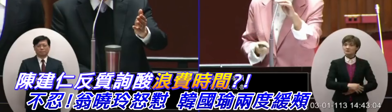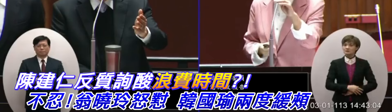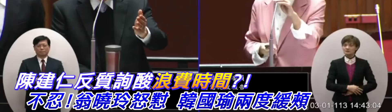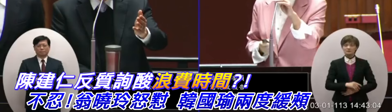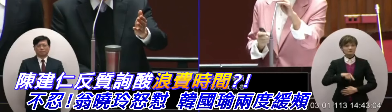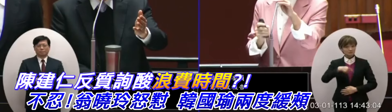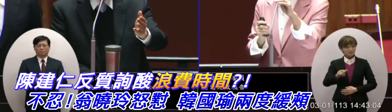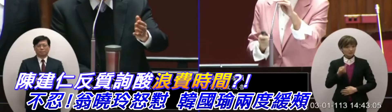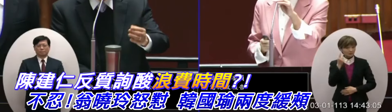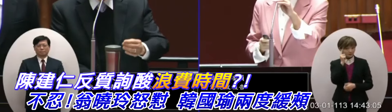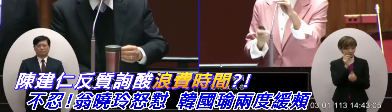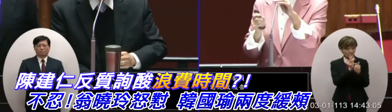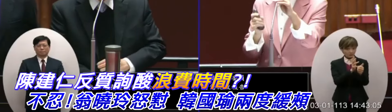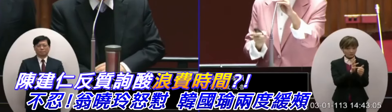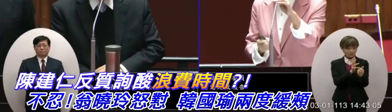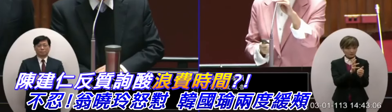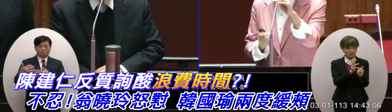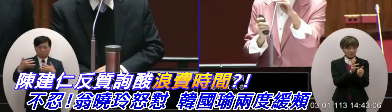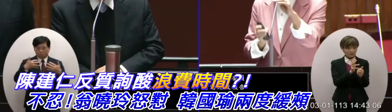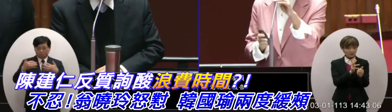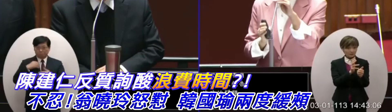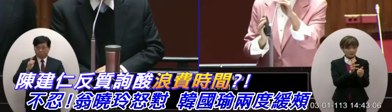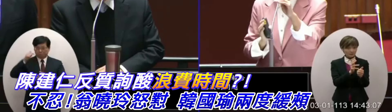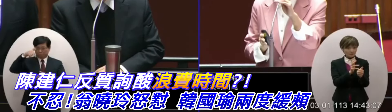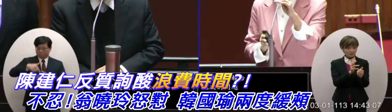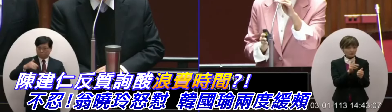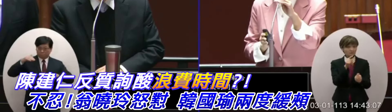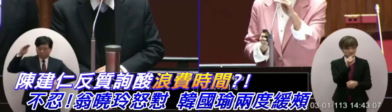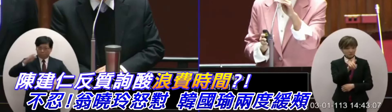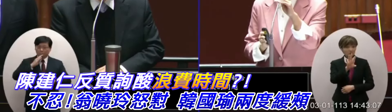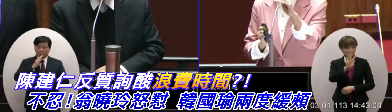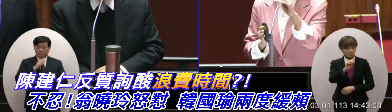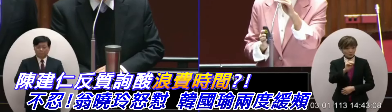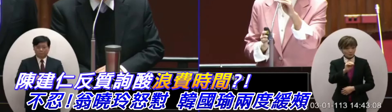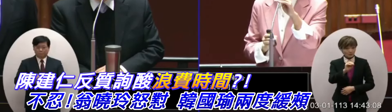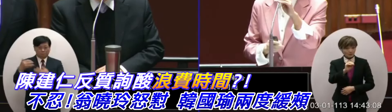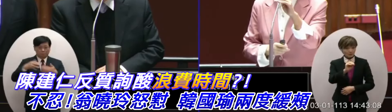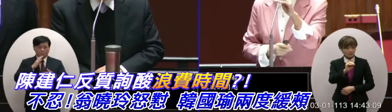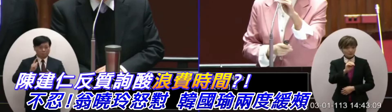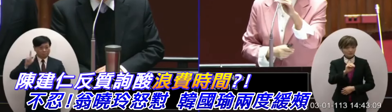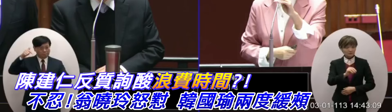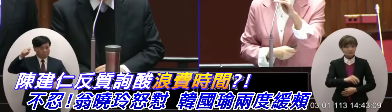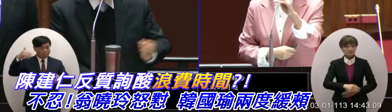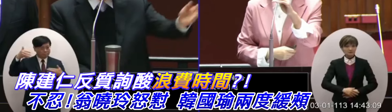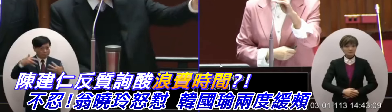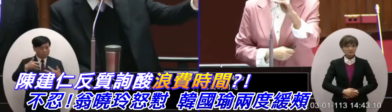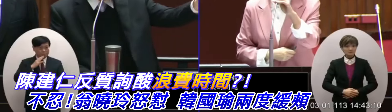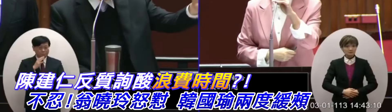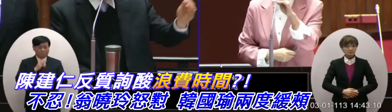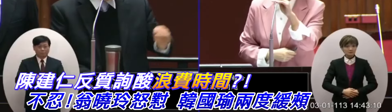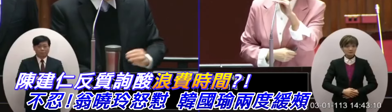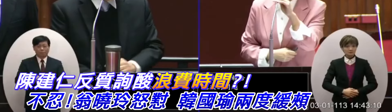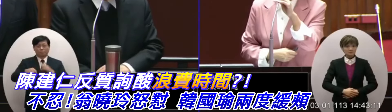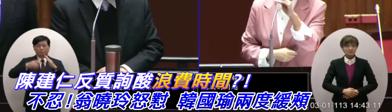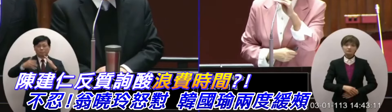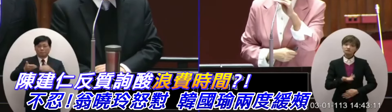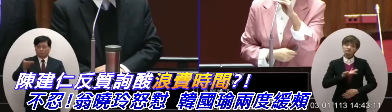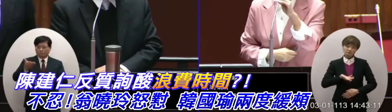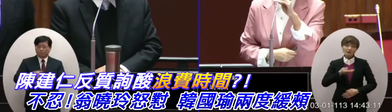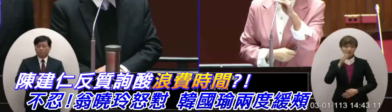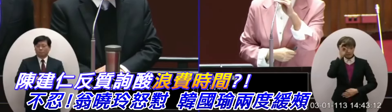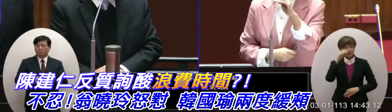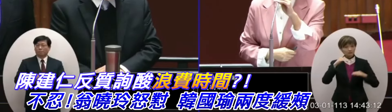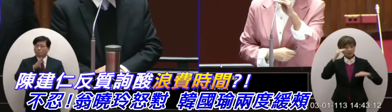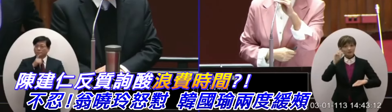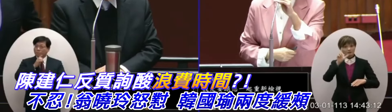是想问，就是说， 咨询是上对下吗？ 有没有针对？ 咨询是上对下吗？ 你要不要看谁上对下？ 质